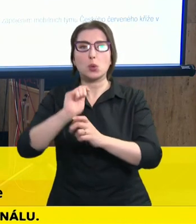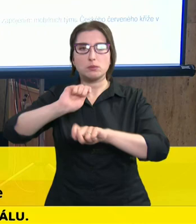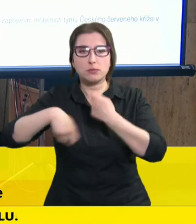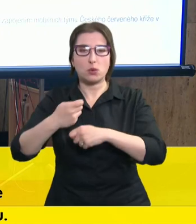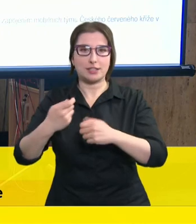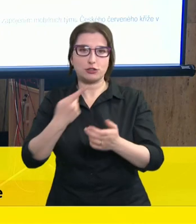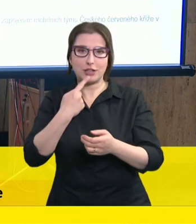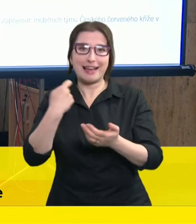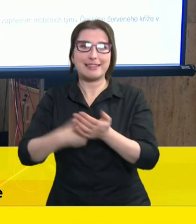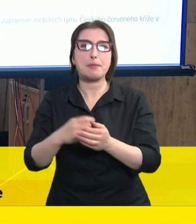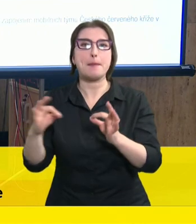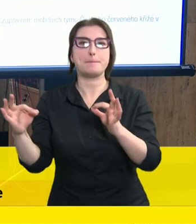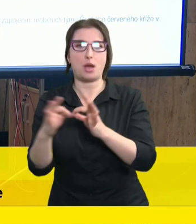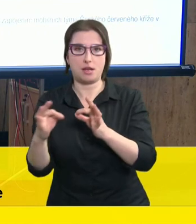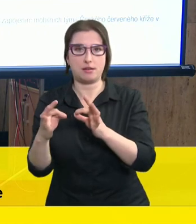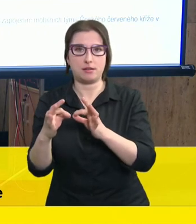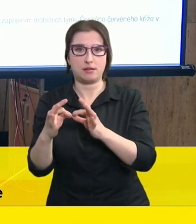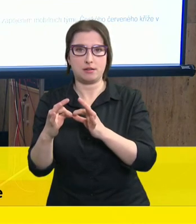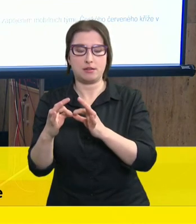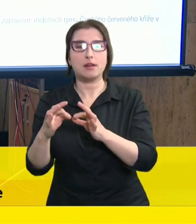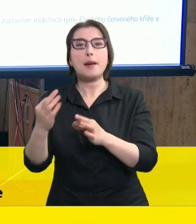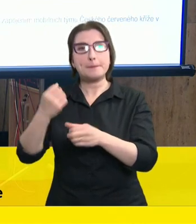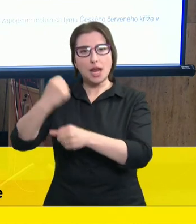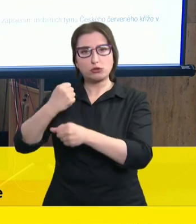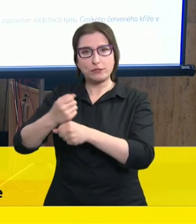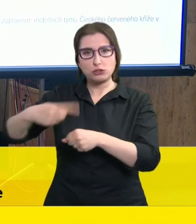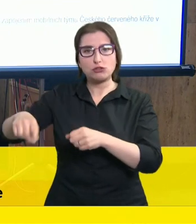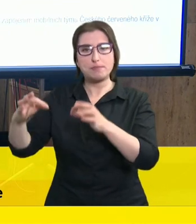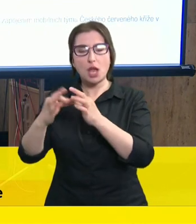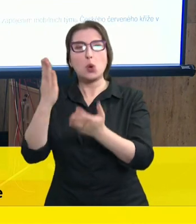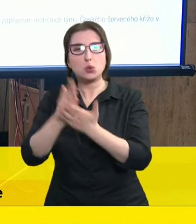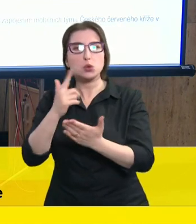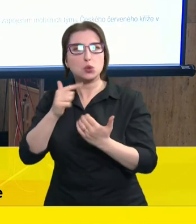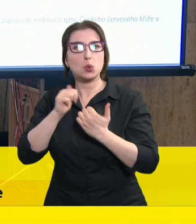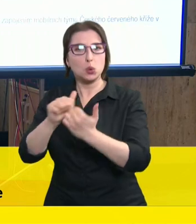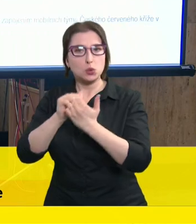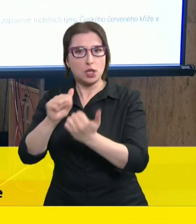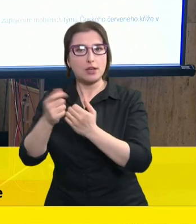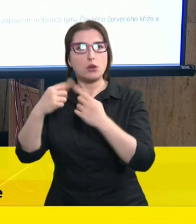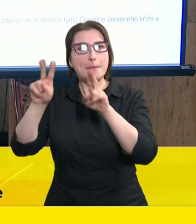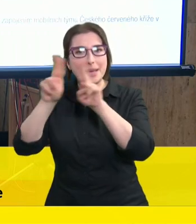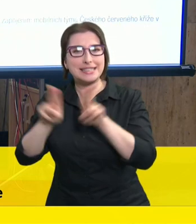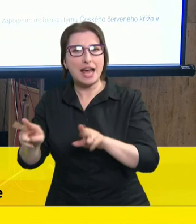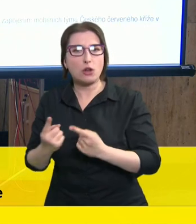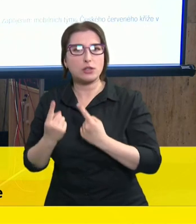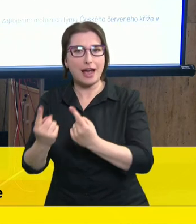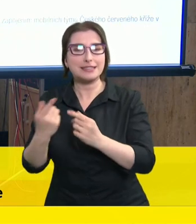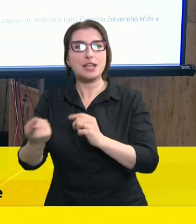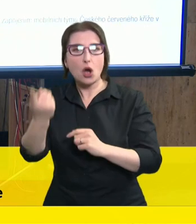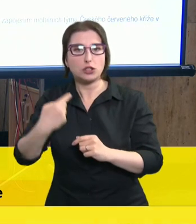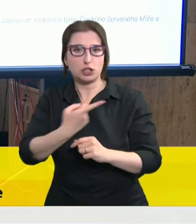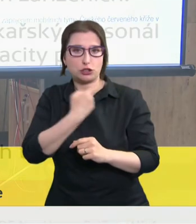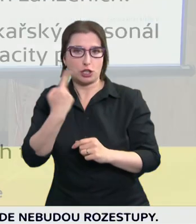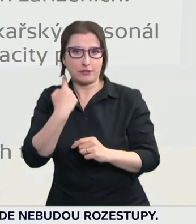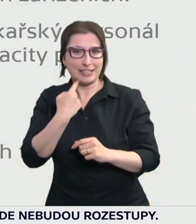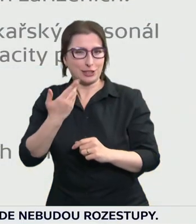B, a tam přichází pomoc zkušených profesionálů z mezinárodních akcí Českého červeného kříže,